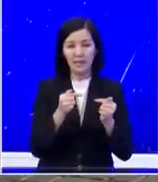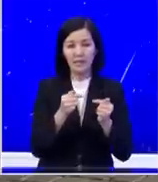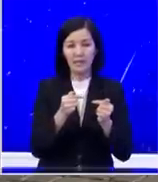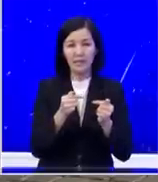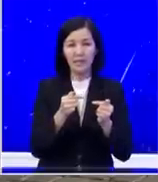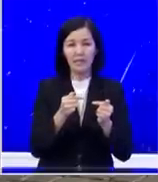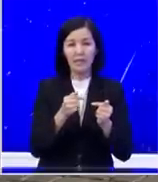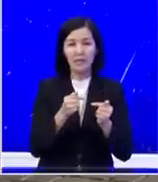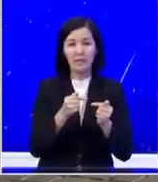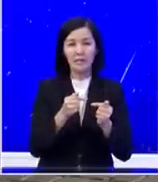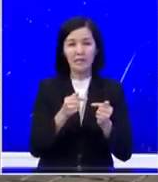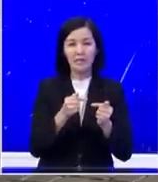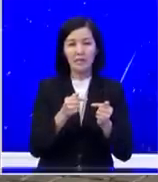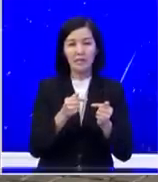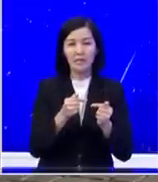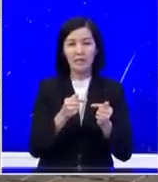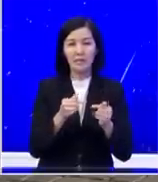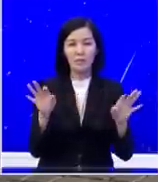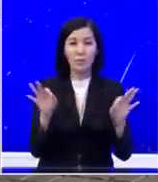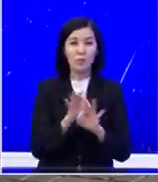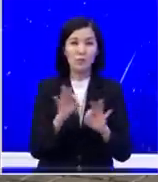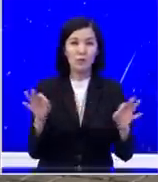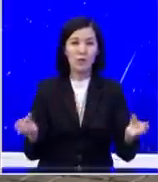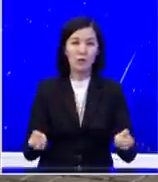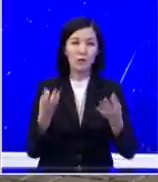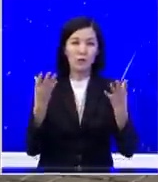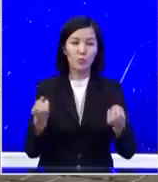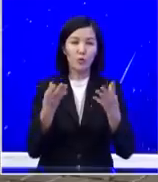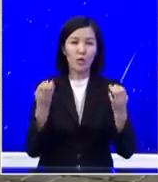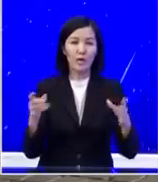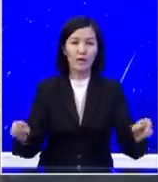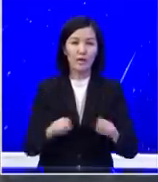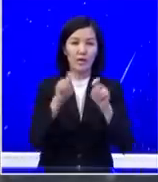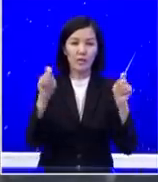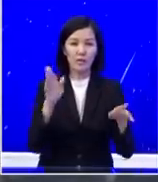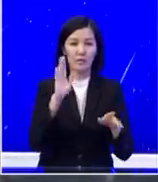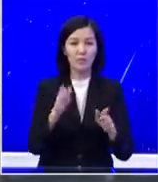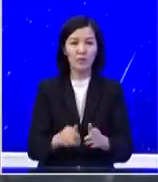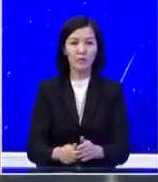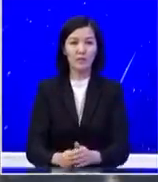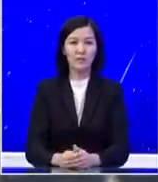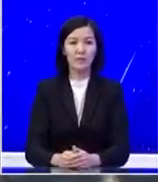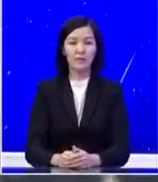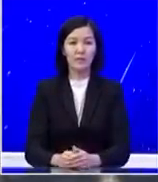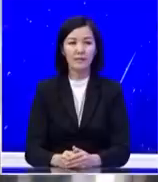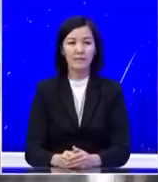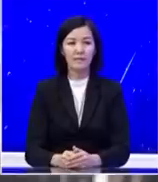түскен Талдықорған қаласының әуенді субұрқақтарын іске қосамыз.